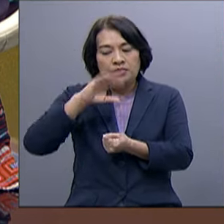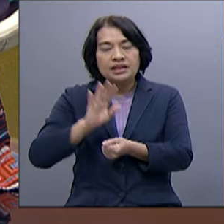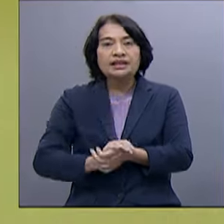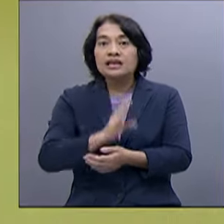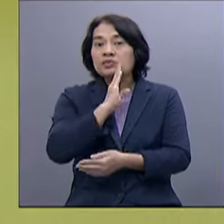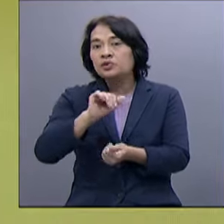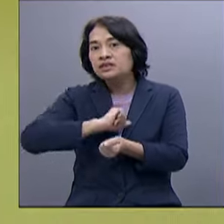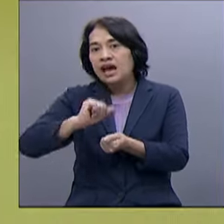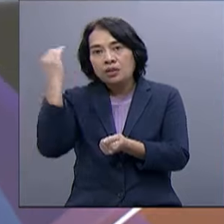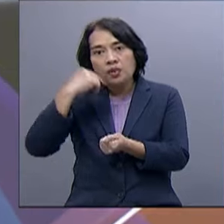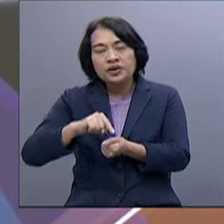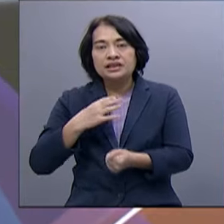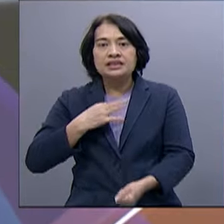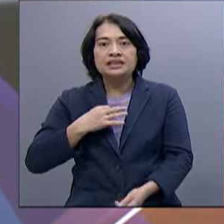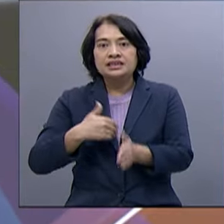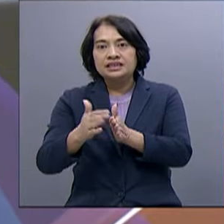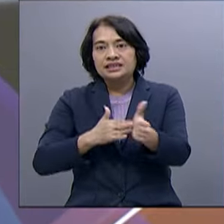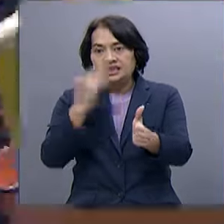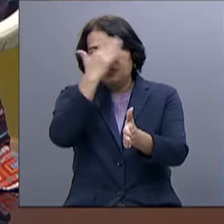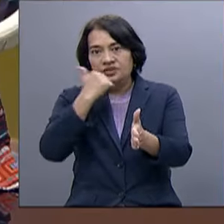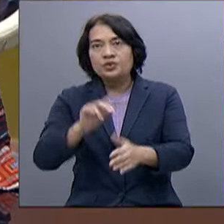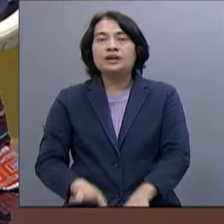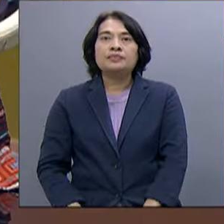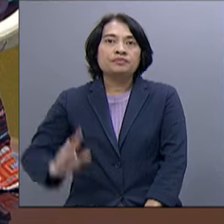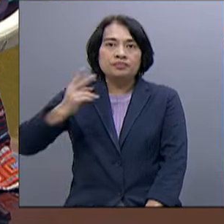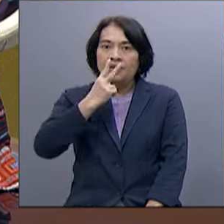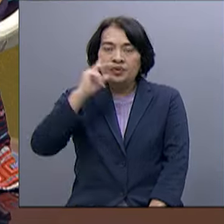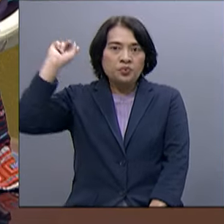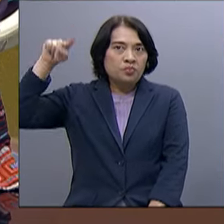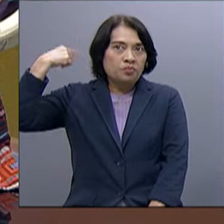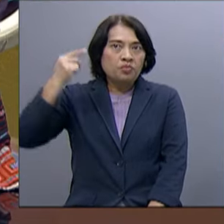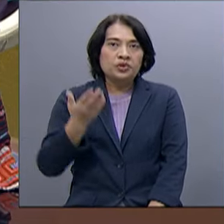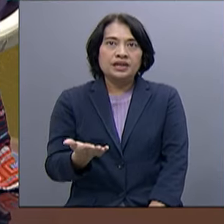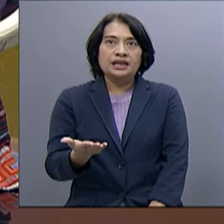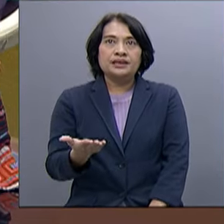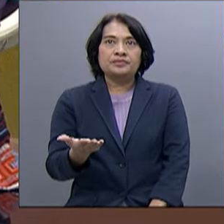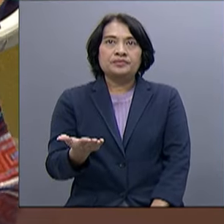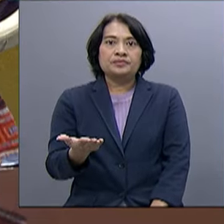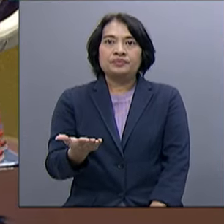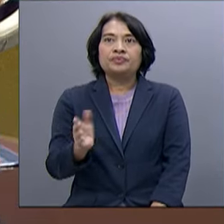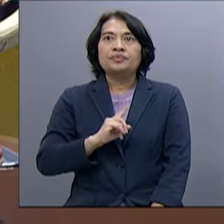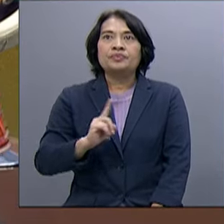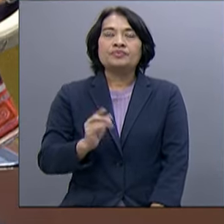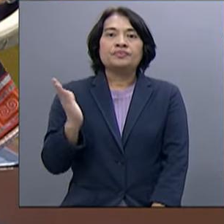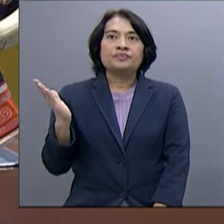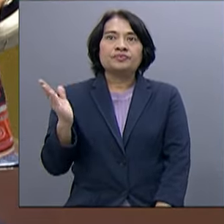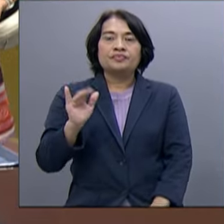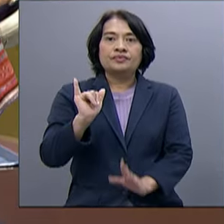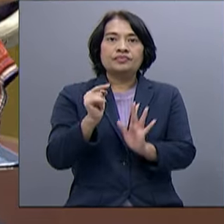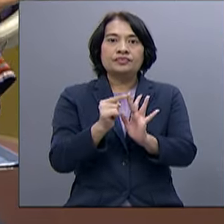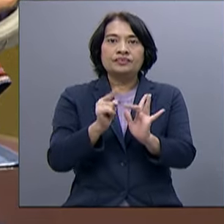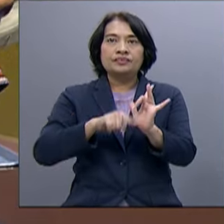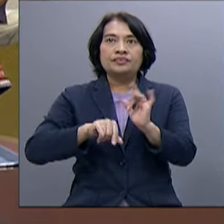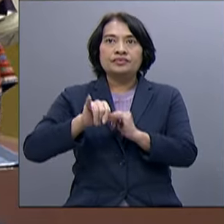แล้วก็ใส่แล้วผ้ายิ่งนุ่มด้วยค่ะใช่ มากันที่สาวสวยของเรานะครับเลอค่าที่สุดนะครับเอาคุณยุ้ยชมัยพรก่อนดีกว่า โอเคอันนี้นั่งนะเดี๋ยวยุ้ย